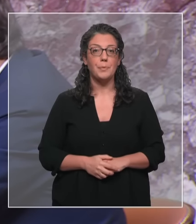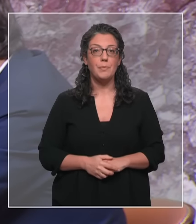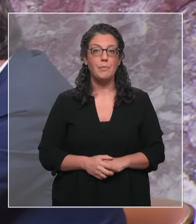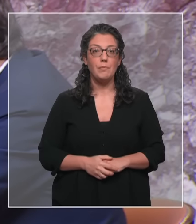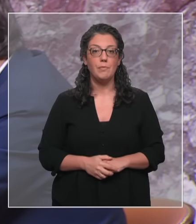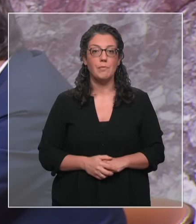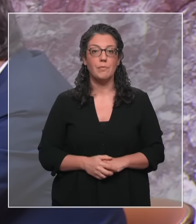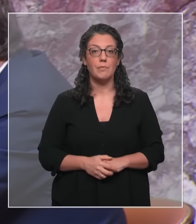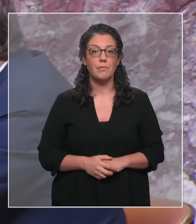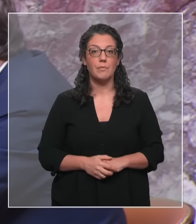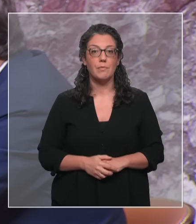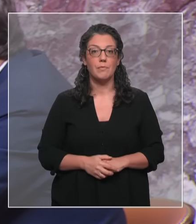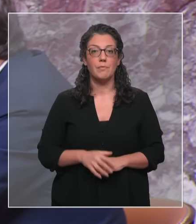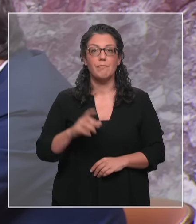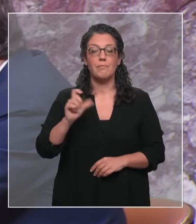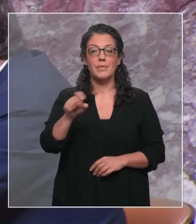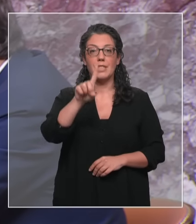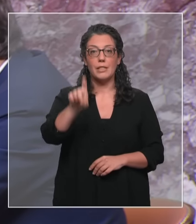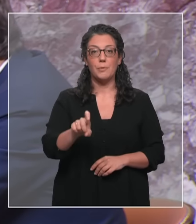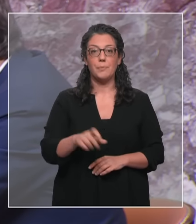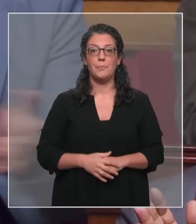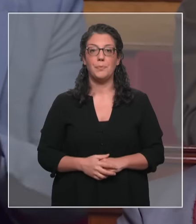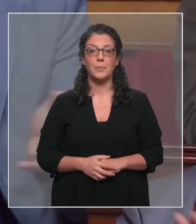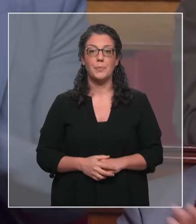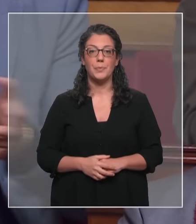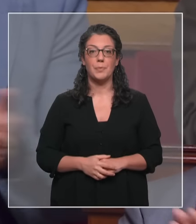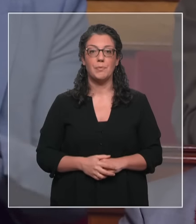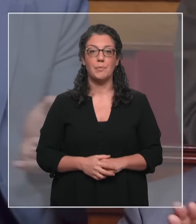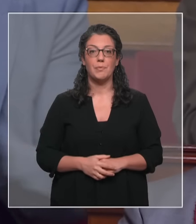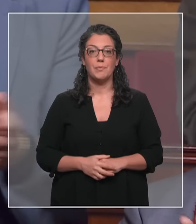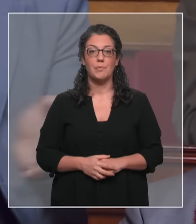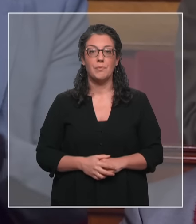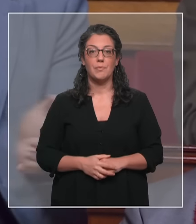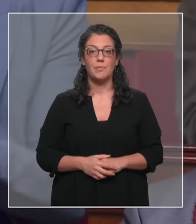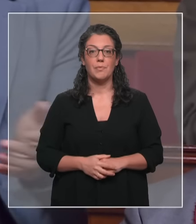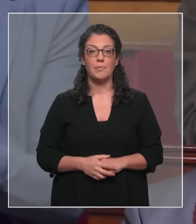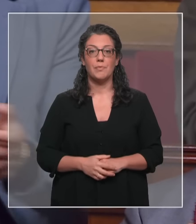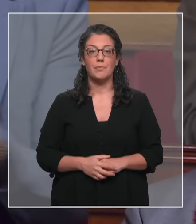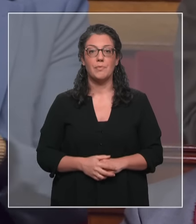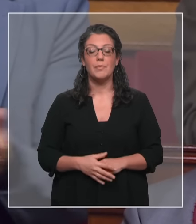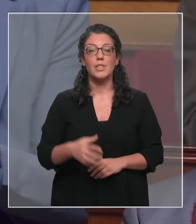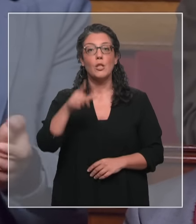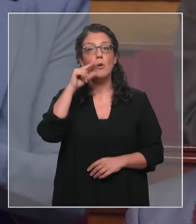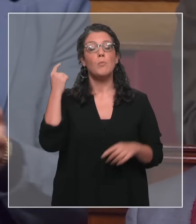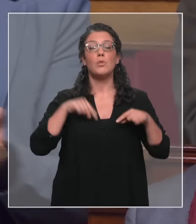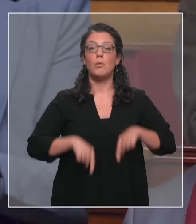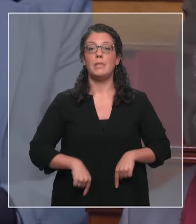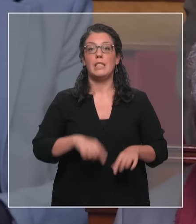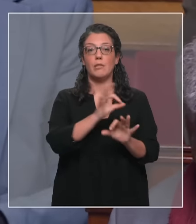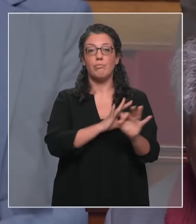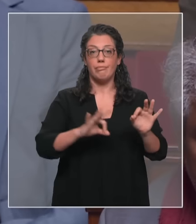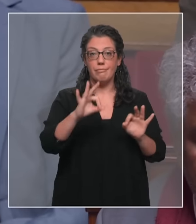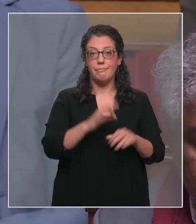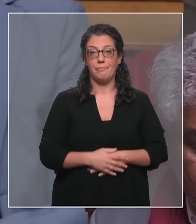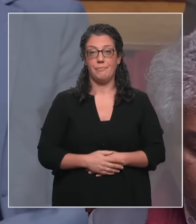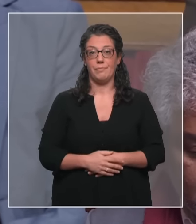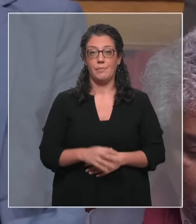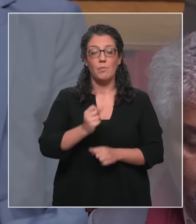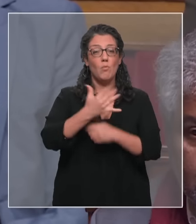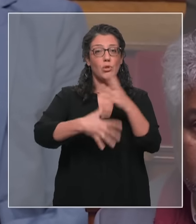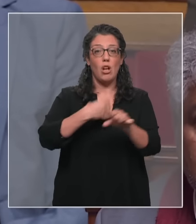parole est à Monsieur Jean-Philippe Nilor pour le groupe La France Insoumise. Merci, Madame la Présidente. Monsieur le ministre des Outre-mer, depuis des années,